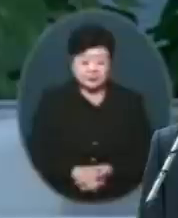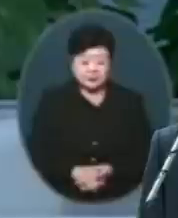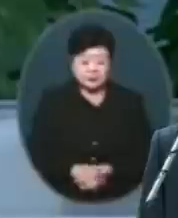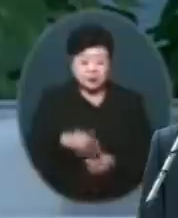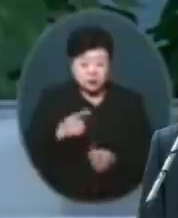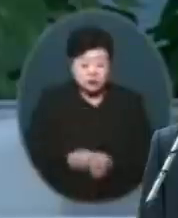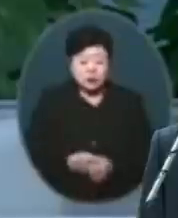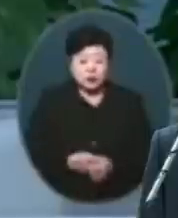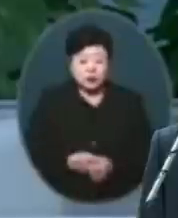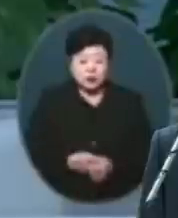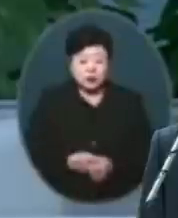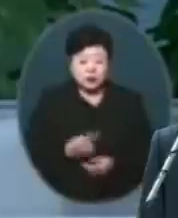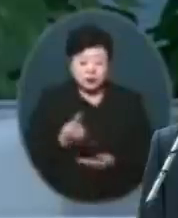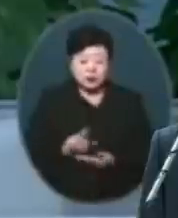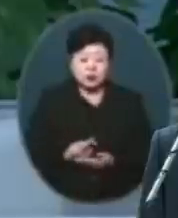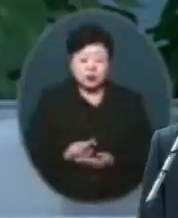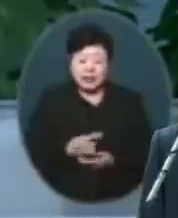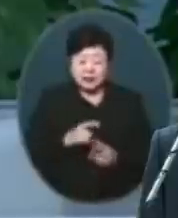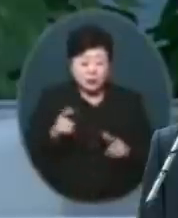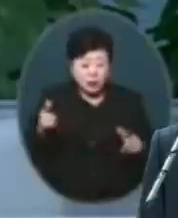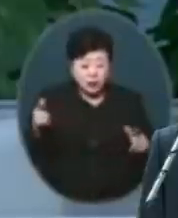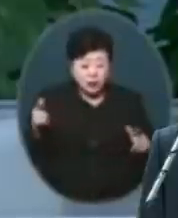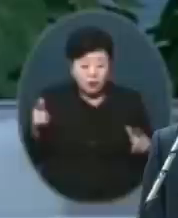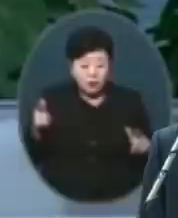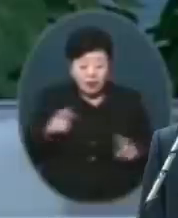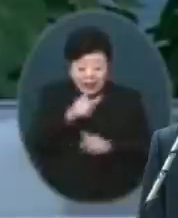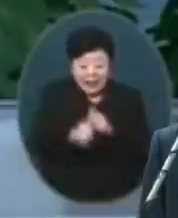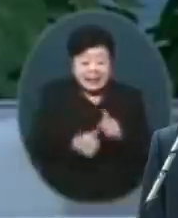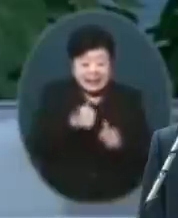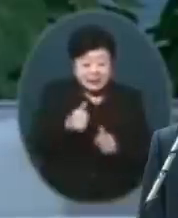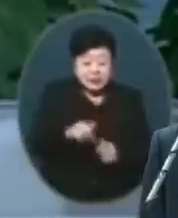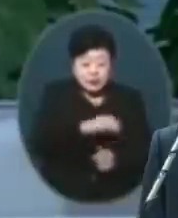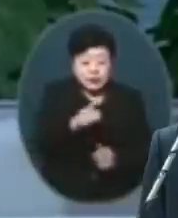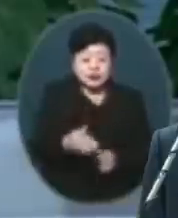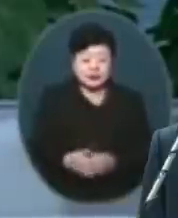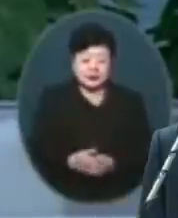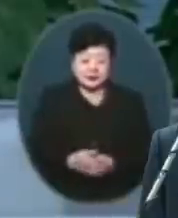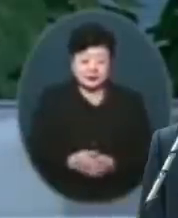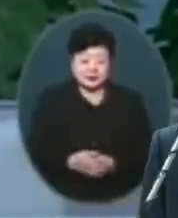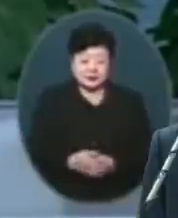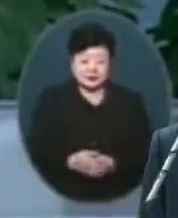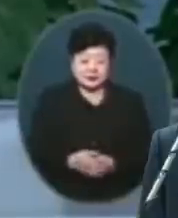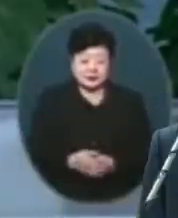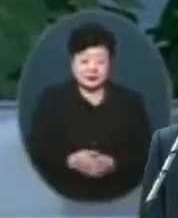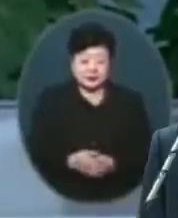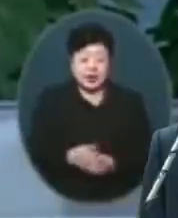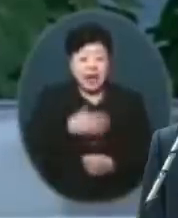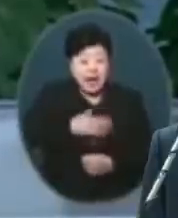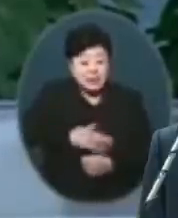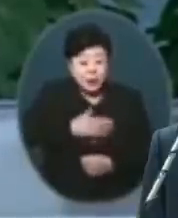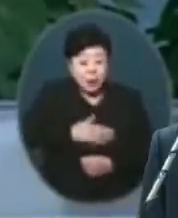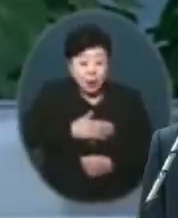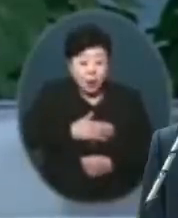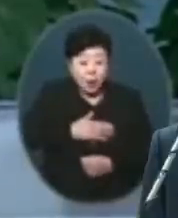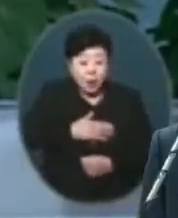우연히 굴러 들어온 떡으로 받아들인 것이 아니라 하나님이 우리를 보고 아시고